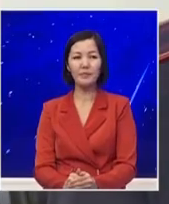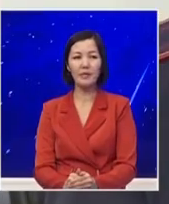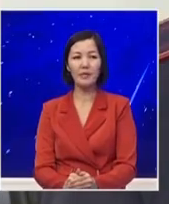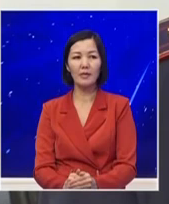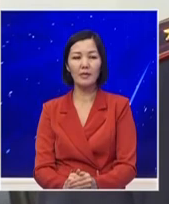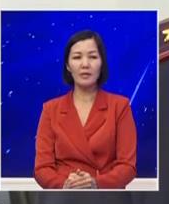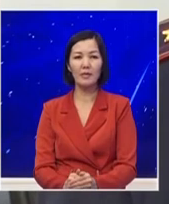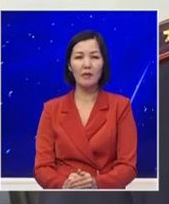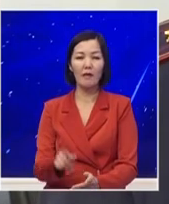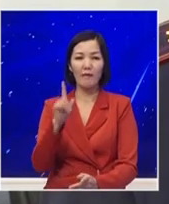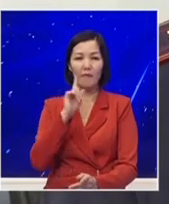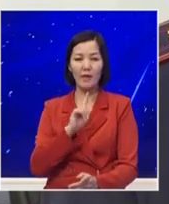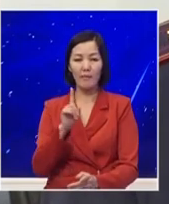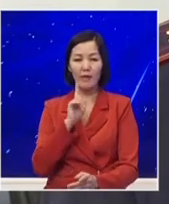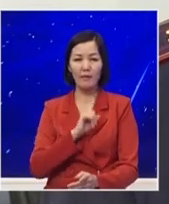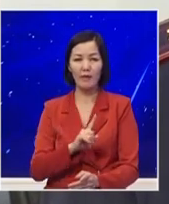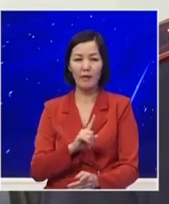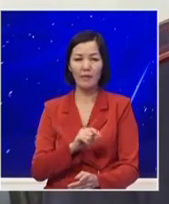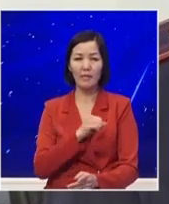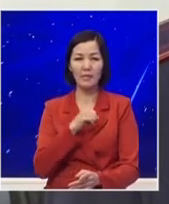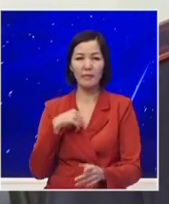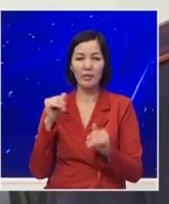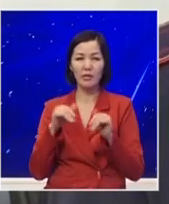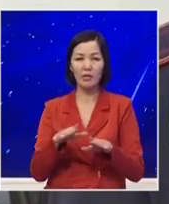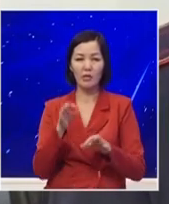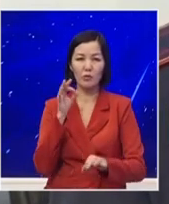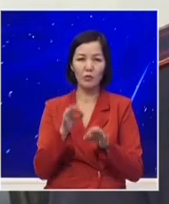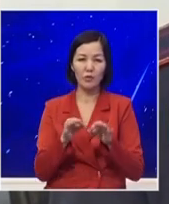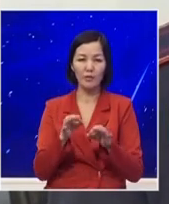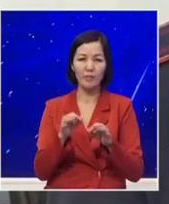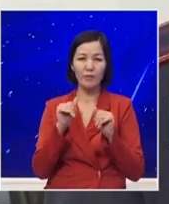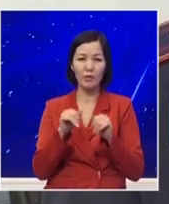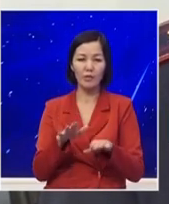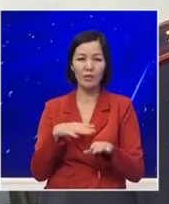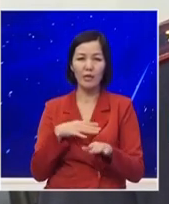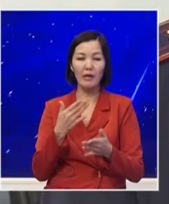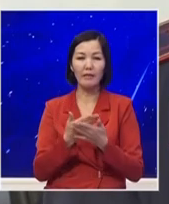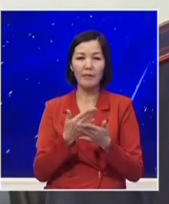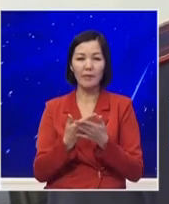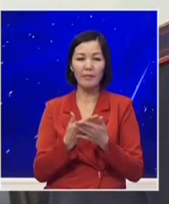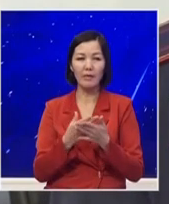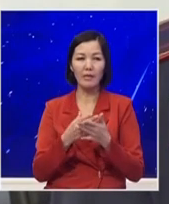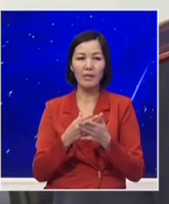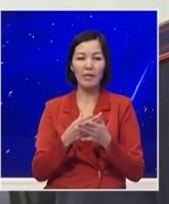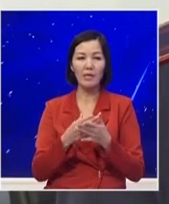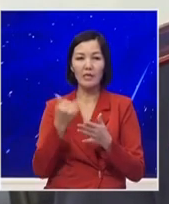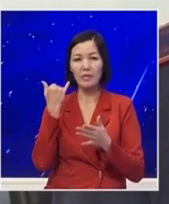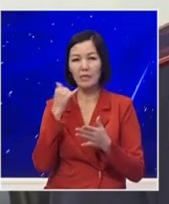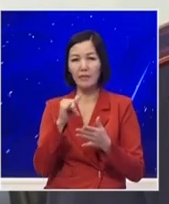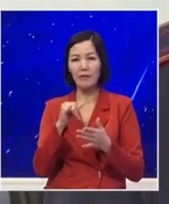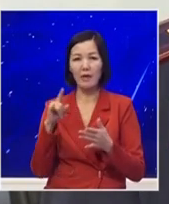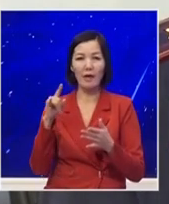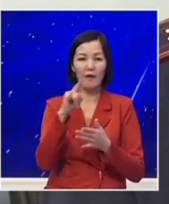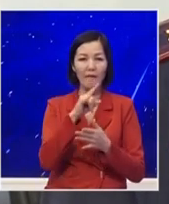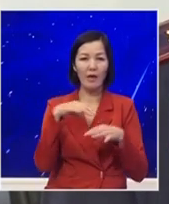Приостановлен в течение срока самостоятельного исполнения иностранцами решения суда о выдворении. При отсутствии прямого транспортного сообщения, авиа,